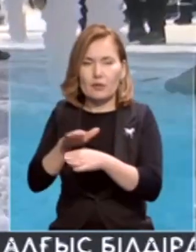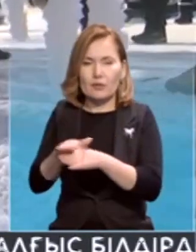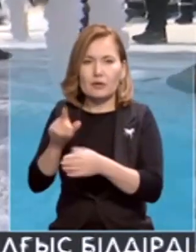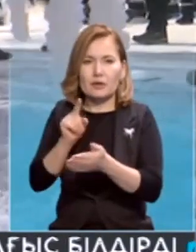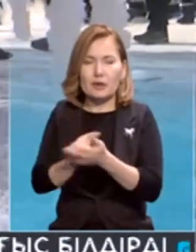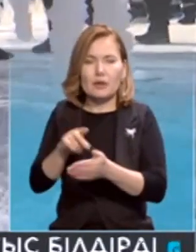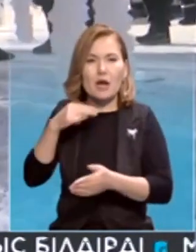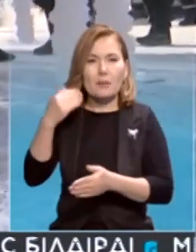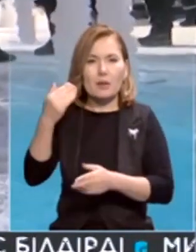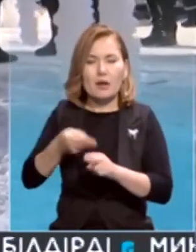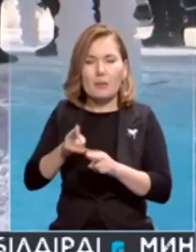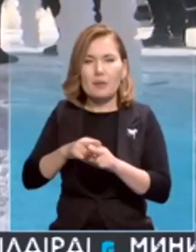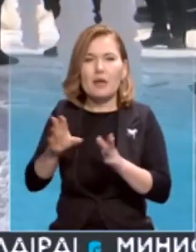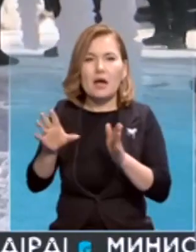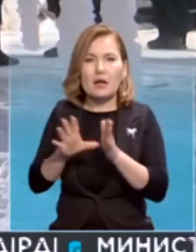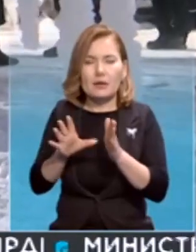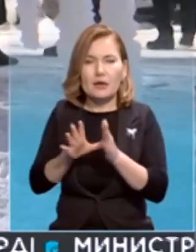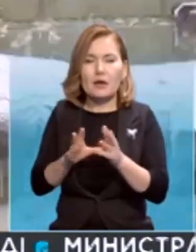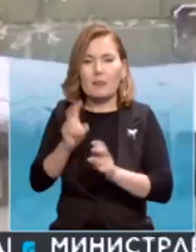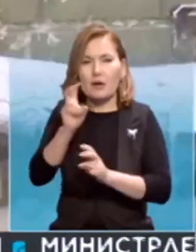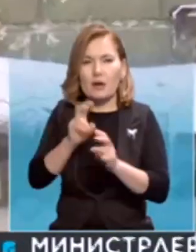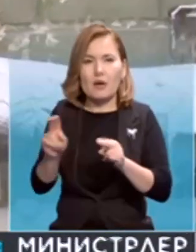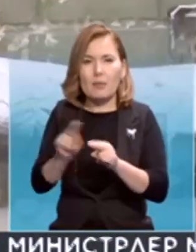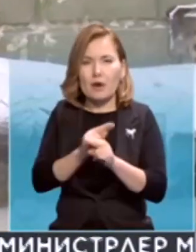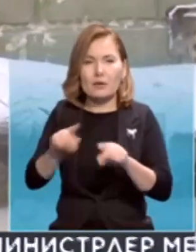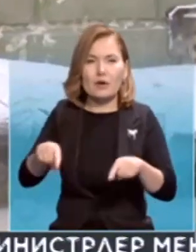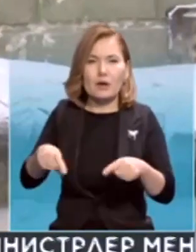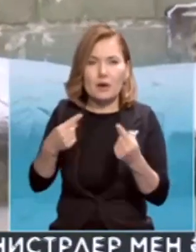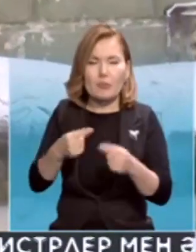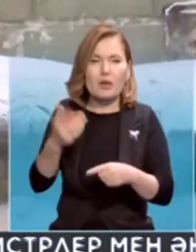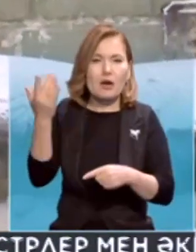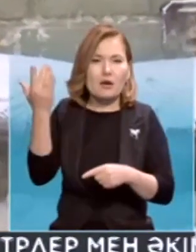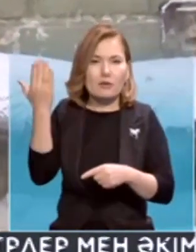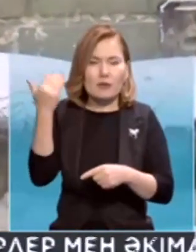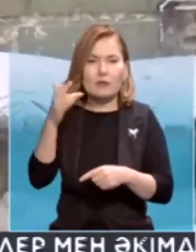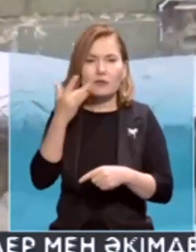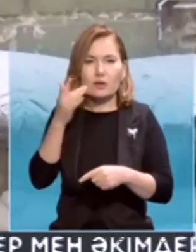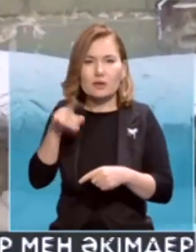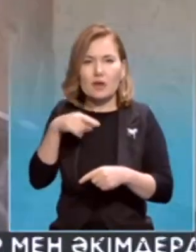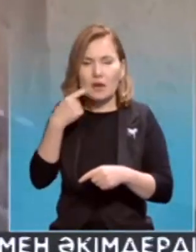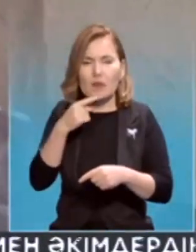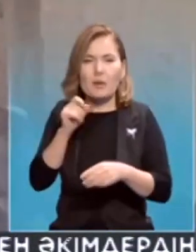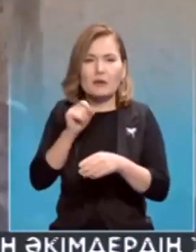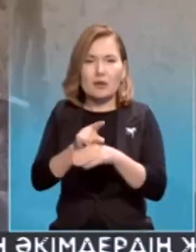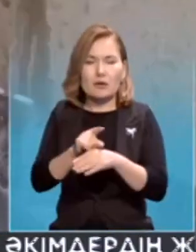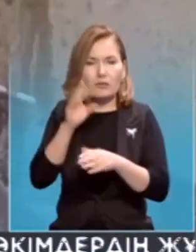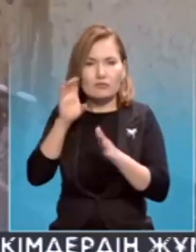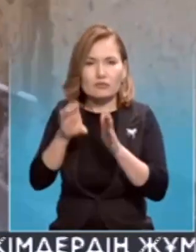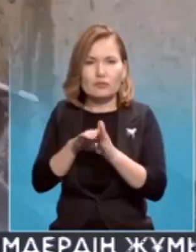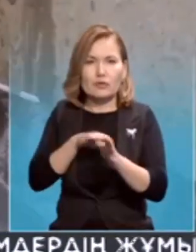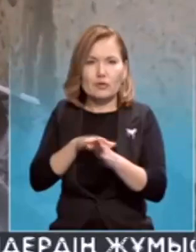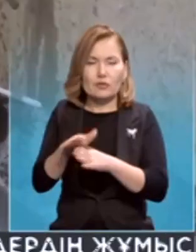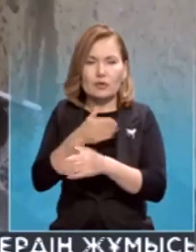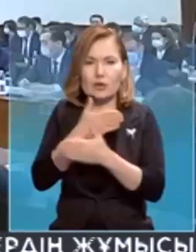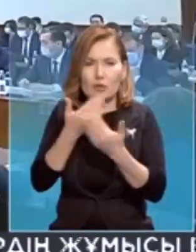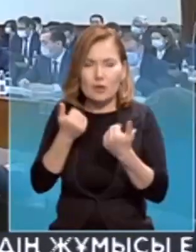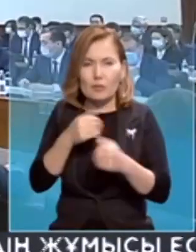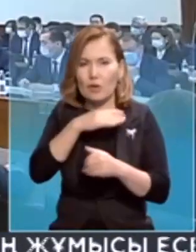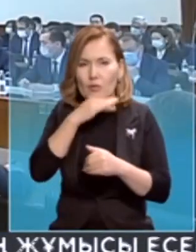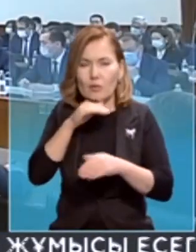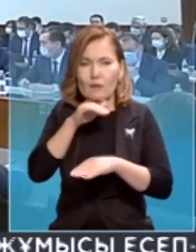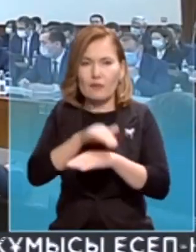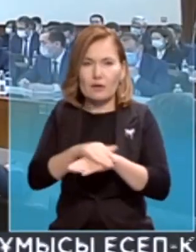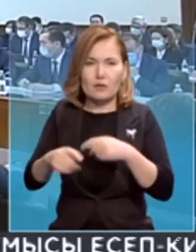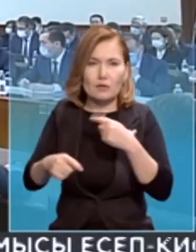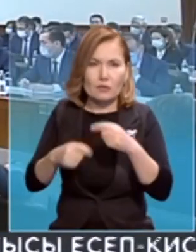деді президент. Айтуынша энергетикалық нысандарды жаңғыртуға қатысты бұрыннан айтылып келеді, бірақ тапсырған шаруаға атүсті қарау секілді фактілер көбейіп